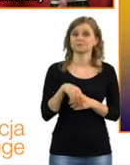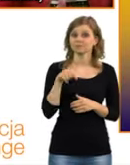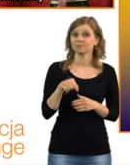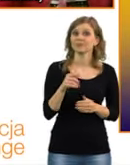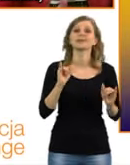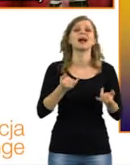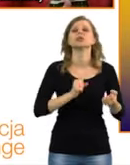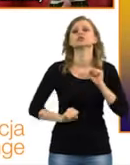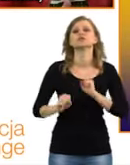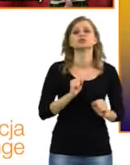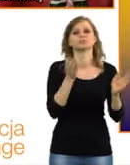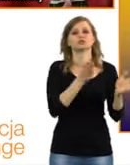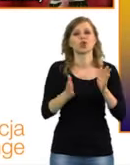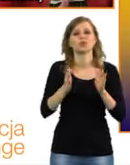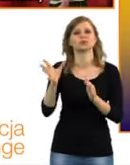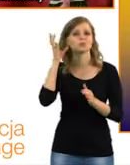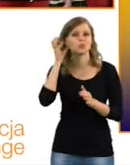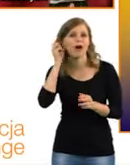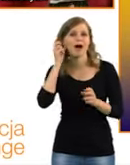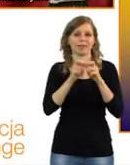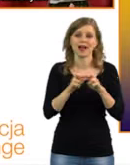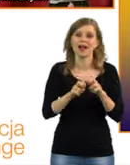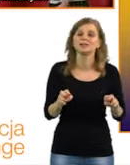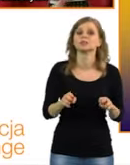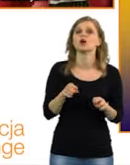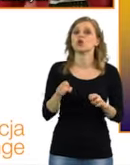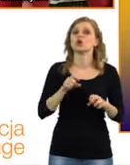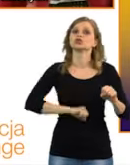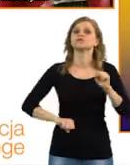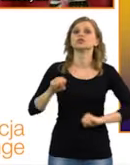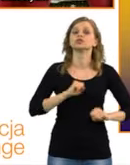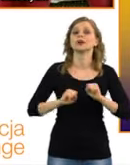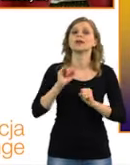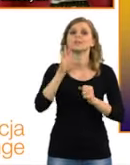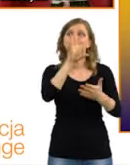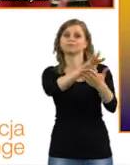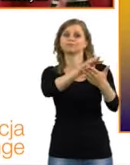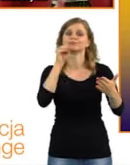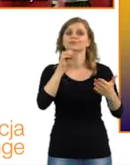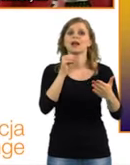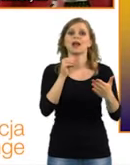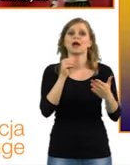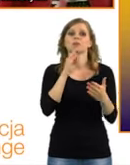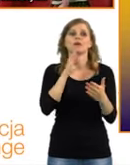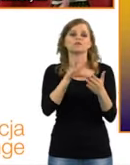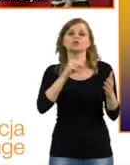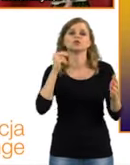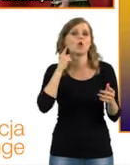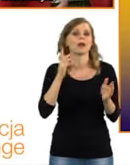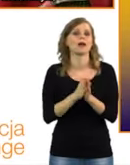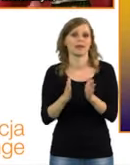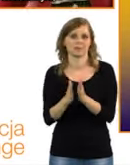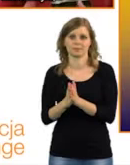przygotowującymi dzieci do analizy i syntezy słuchowej są te ćwiczenia na odtwarzanie wzorców